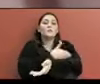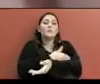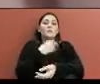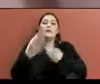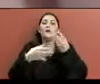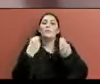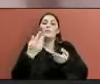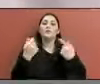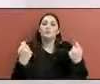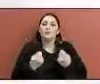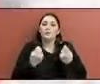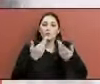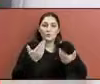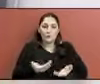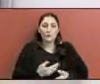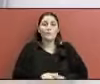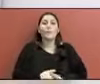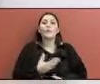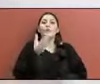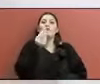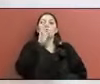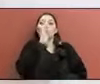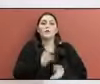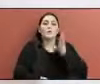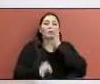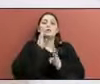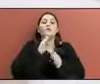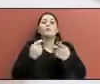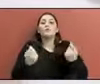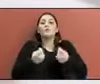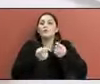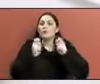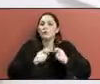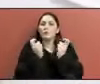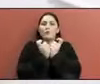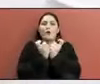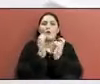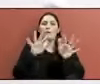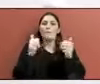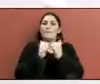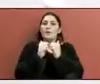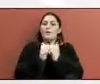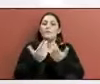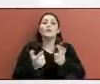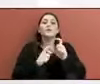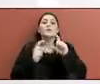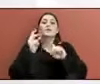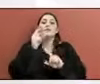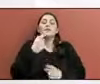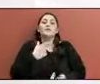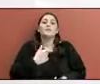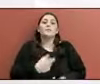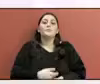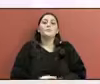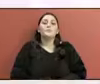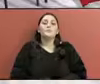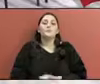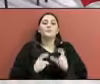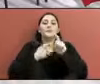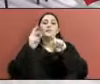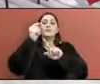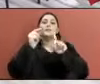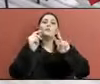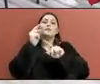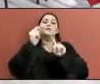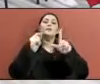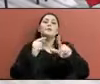gireriz. Çok ciddi çalışmalar yapıyoruz derneklerimizle. Evet. Sivil toplumu çok önemseyen birisiyim.